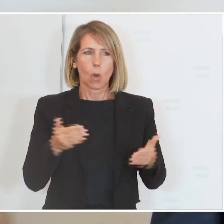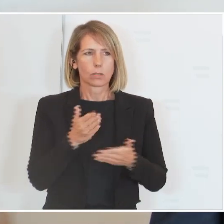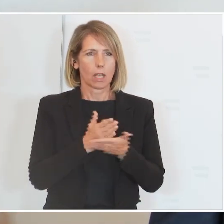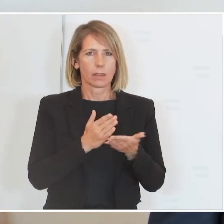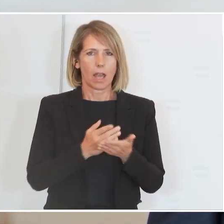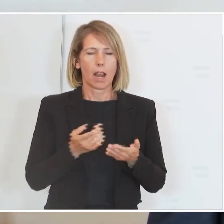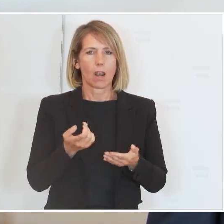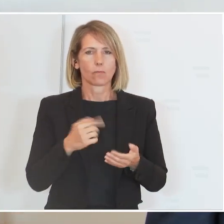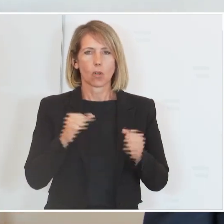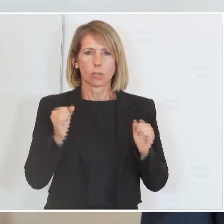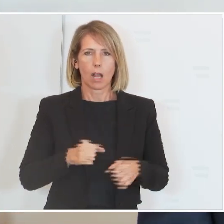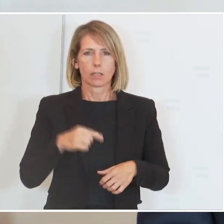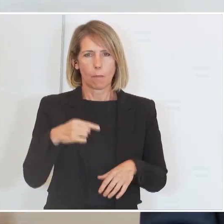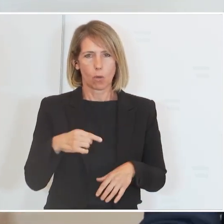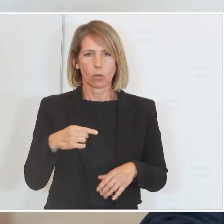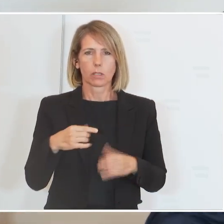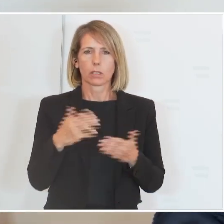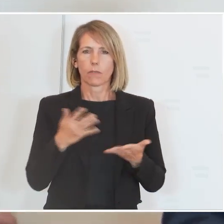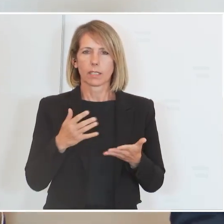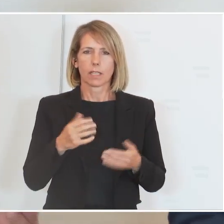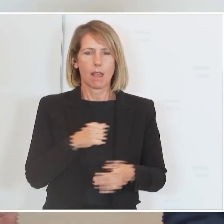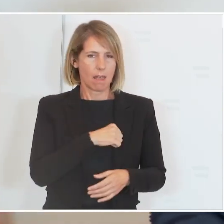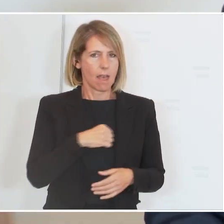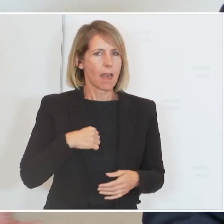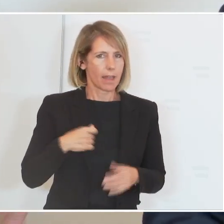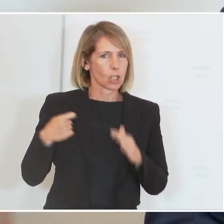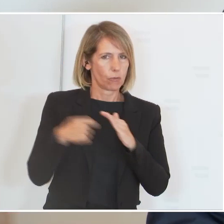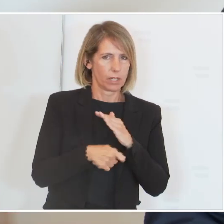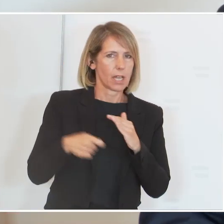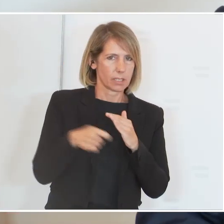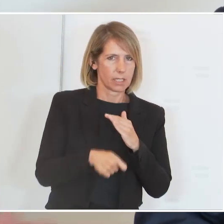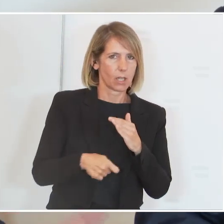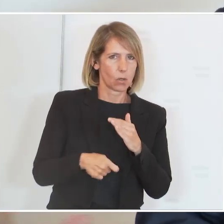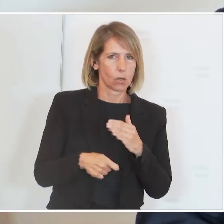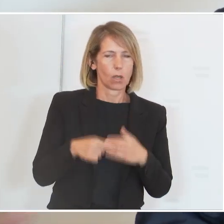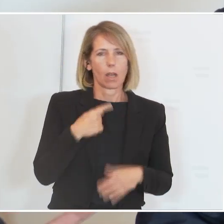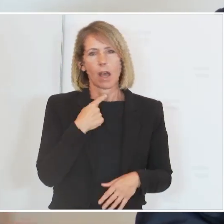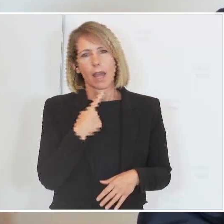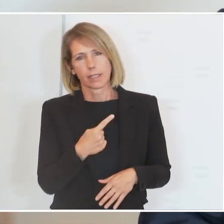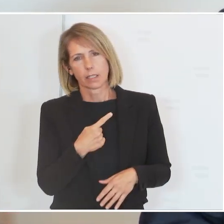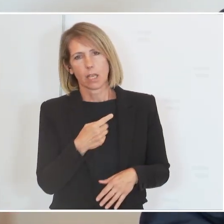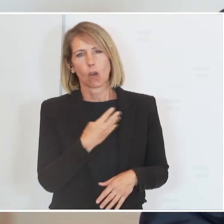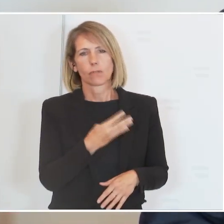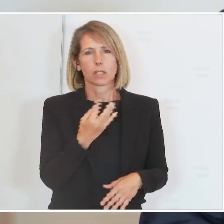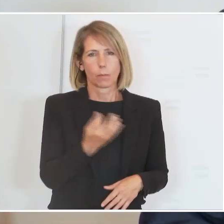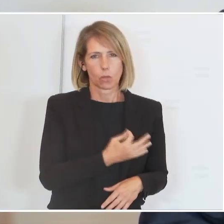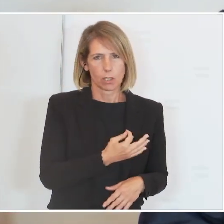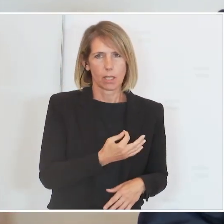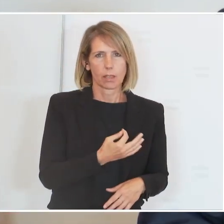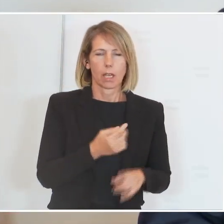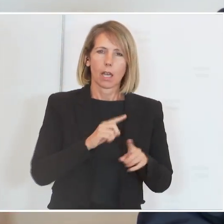Progression geht auch über die Eigenfinanzierung. Das wird jetzt unterschiedlich gesehen. Manche reden von 40%. Wir haben ein Gutachten,